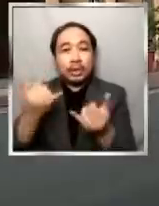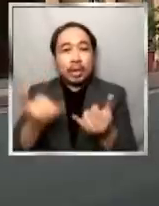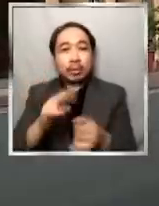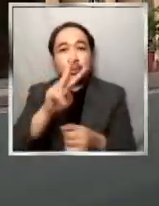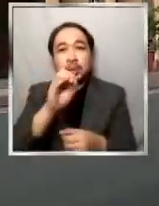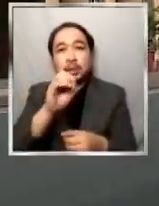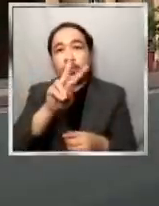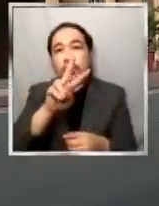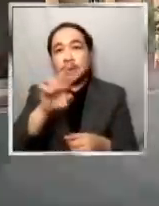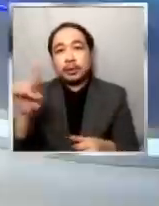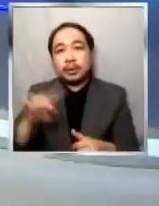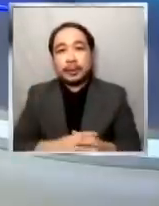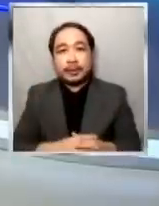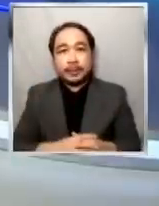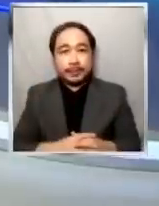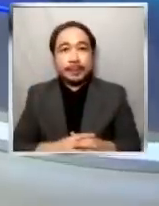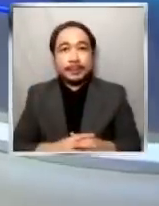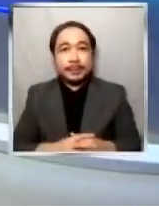Oras.